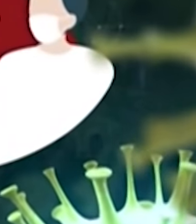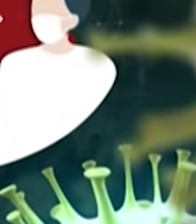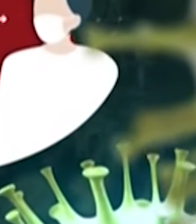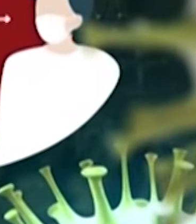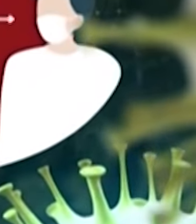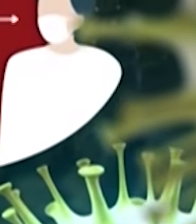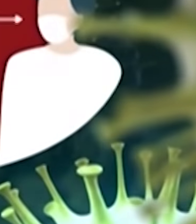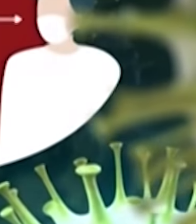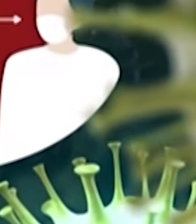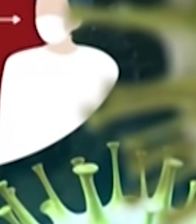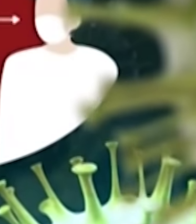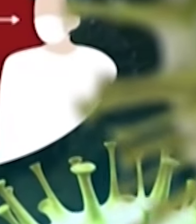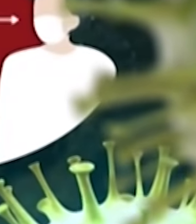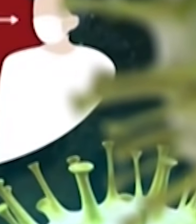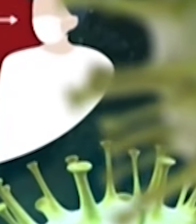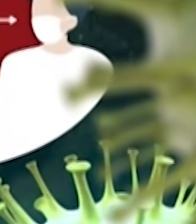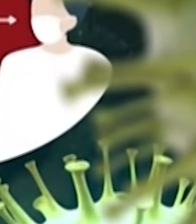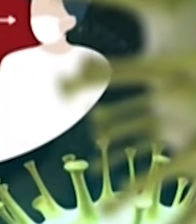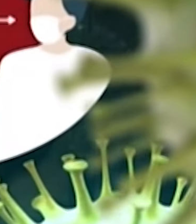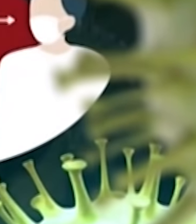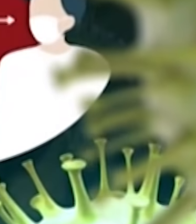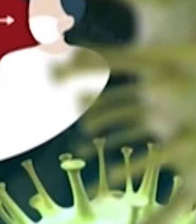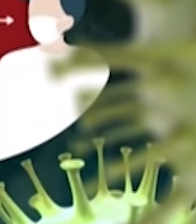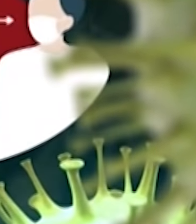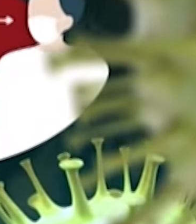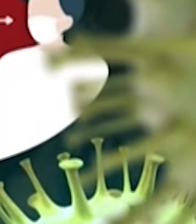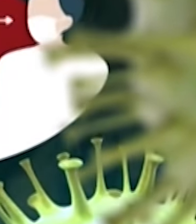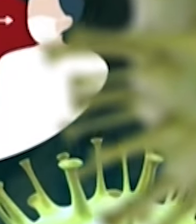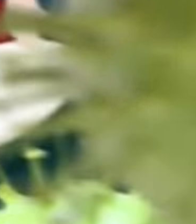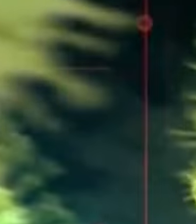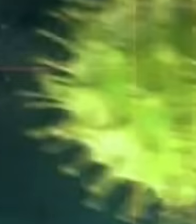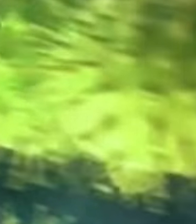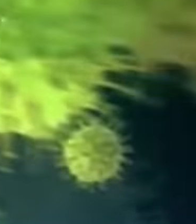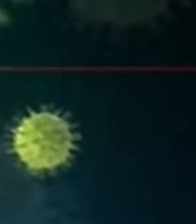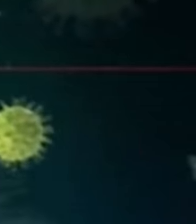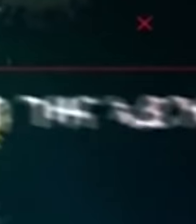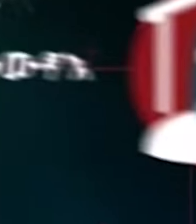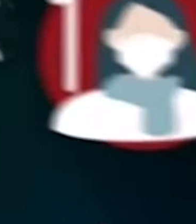ርሕቐትና ንሓሉ ኢድና ዘይምጭብባጥን ዘይምእካብን